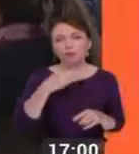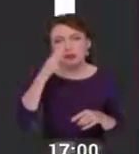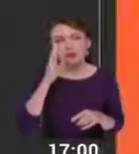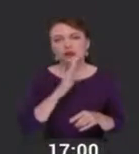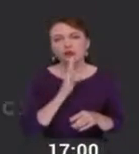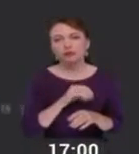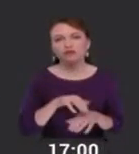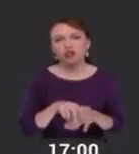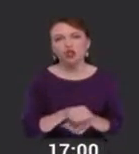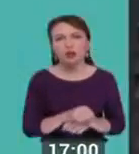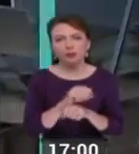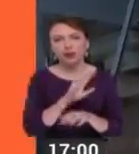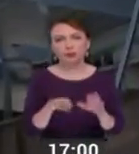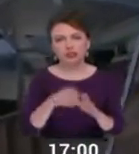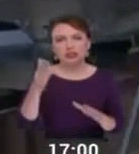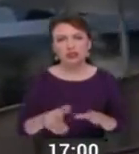школи.